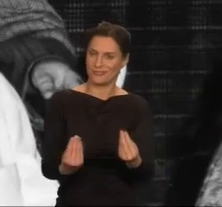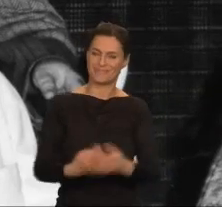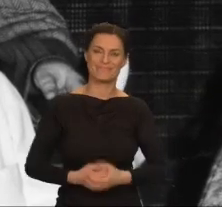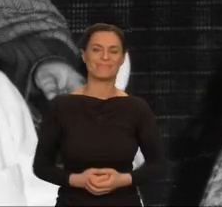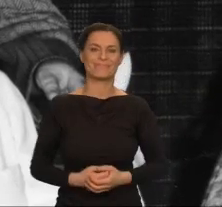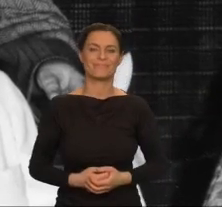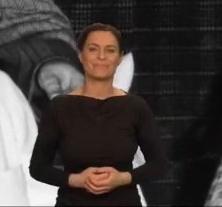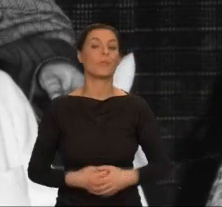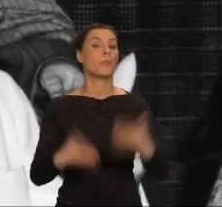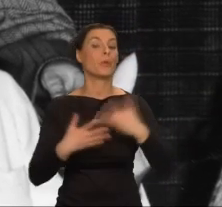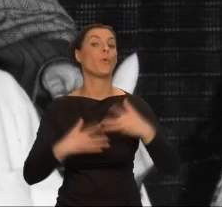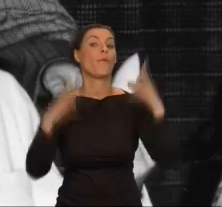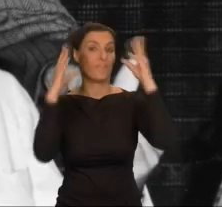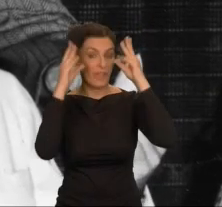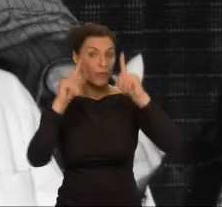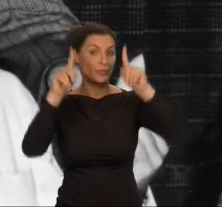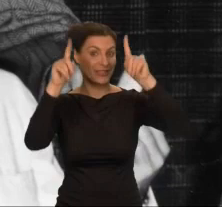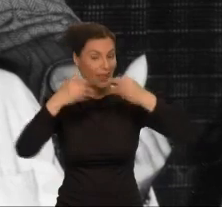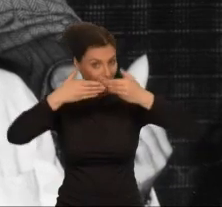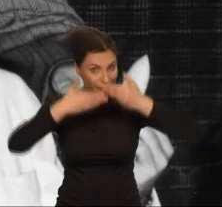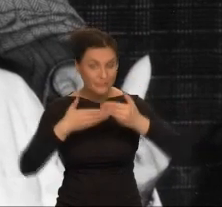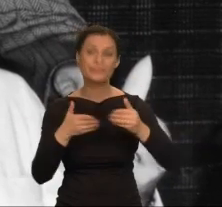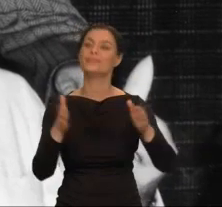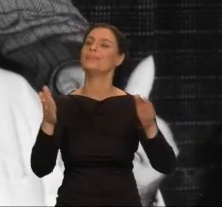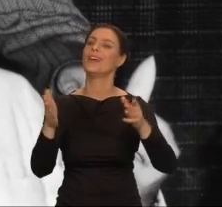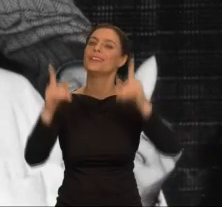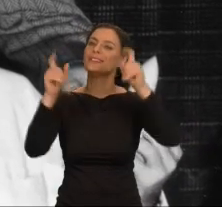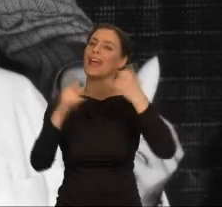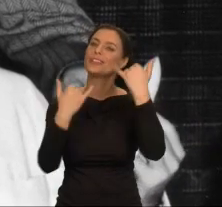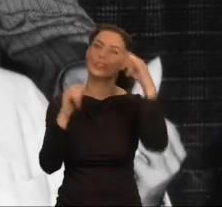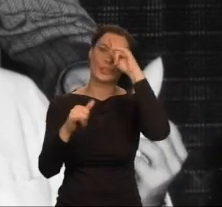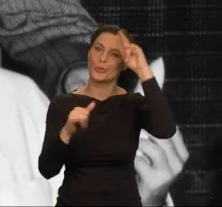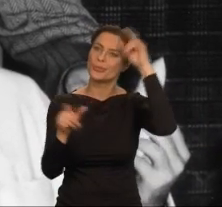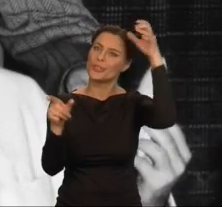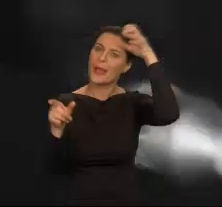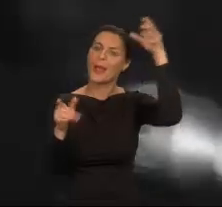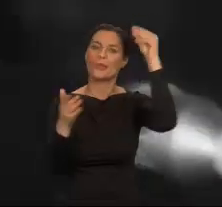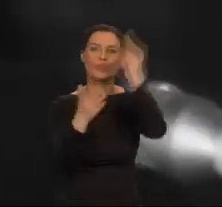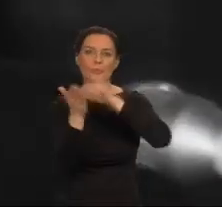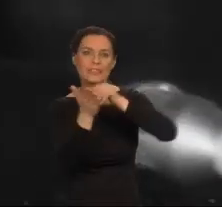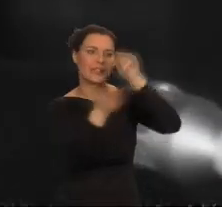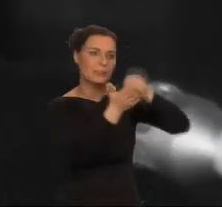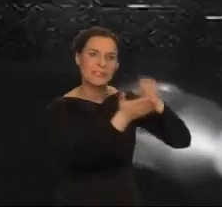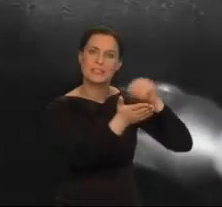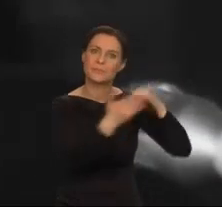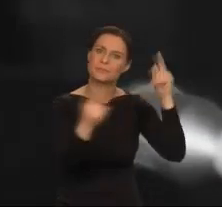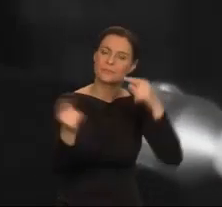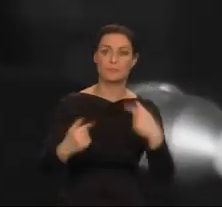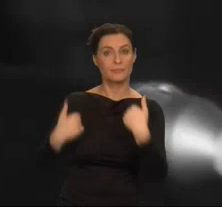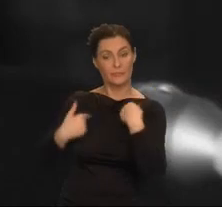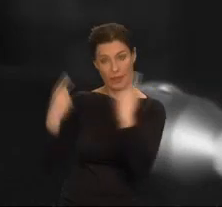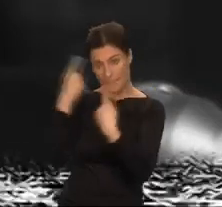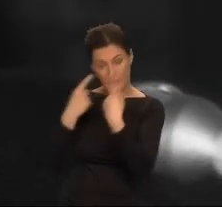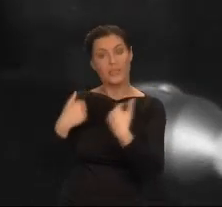Otwierano wieczór i zaczynała rozmawiać z innymi pisarzami. Myślę, że powinnam mówić jako